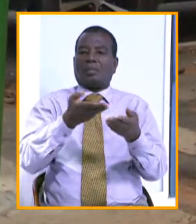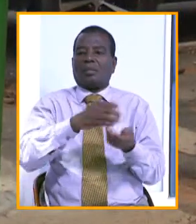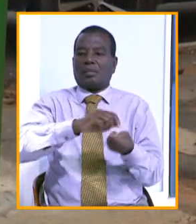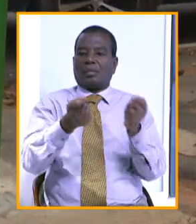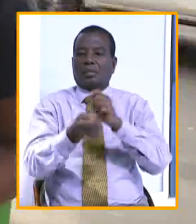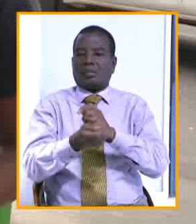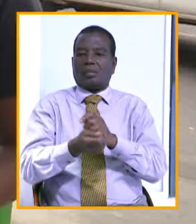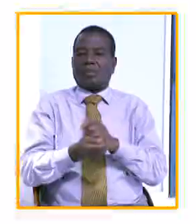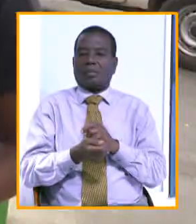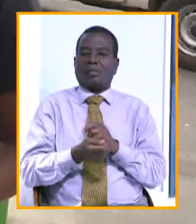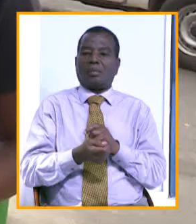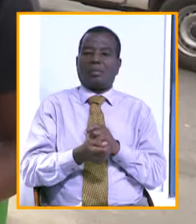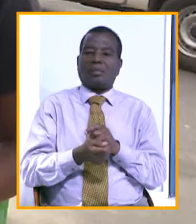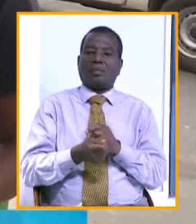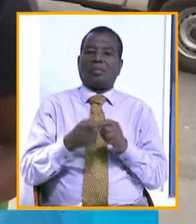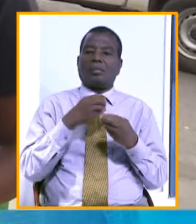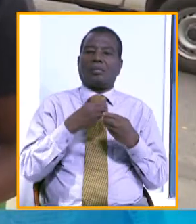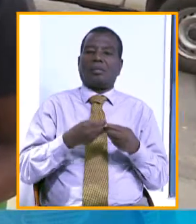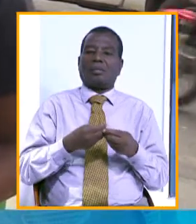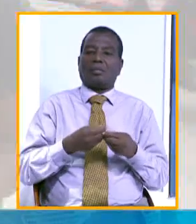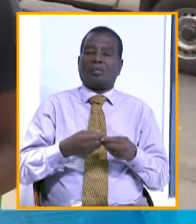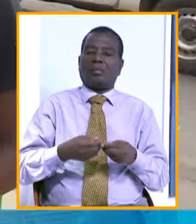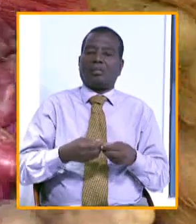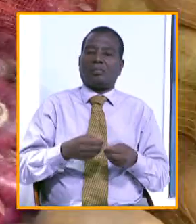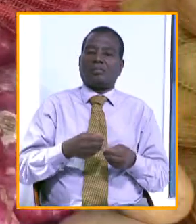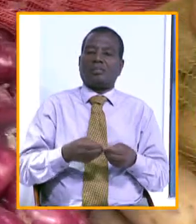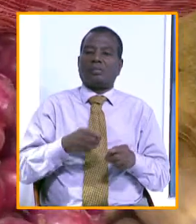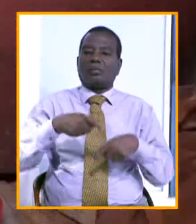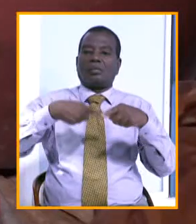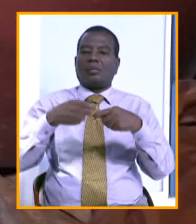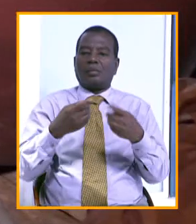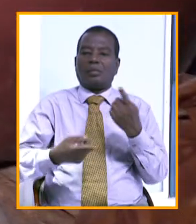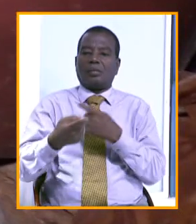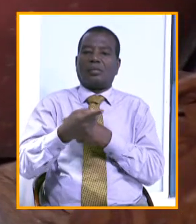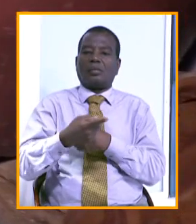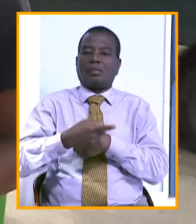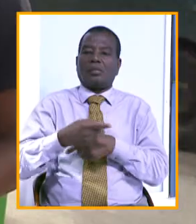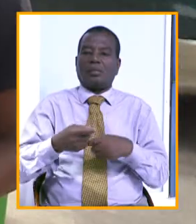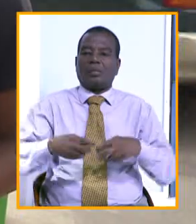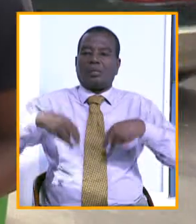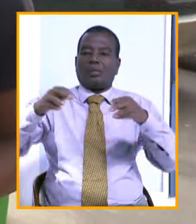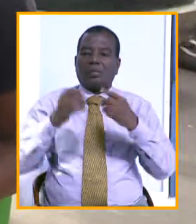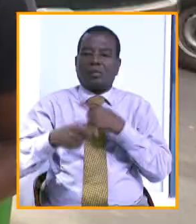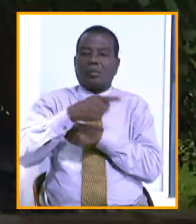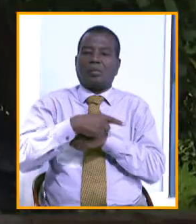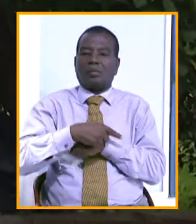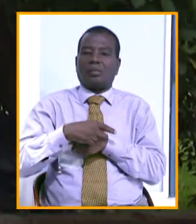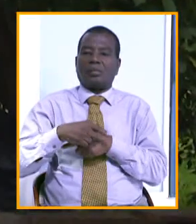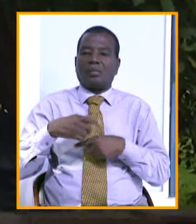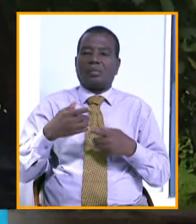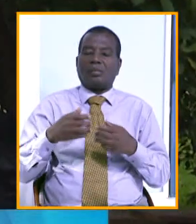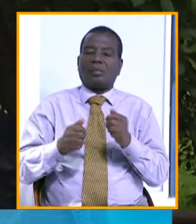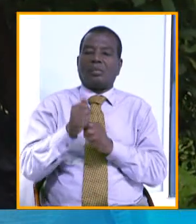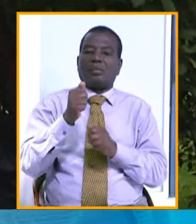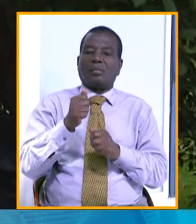façon de consommer. Le principe de la ménagère, c'est vacillant. Tu vas au marché aujourd'hui avec 1000 francs par exemple, demain il te faut 3000. Au lieu